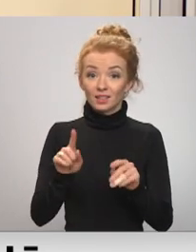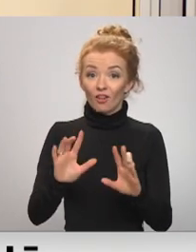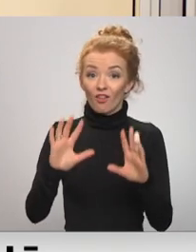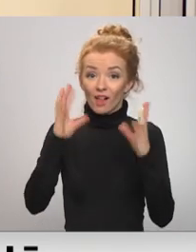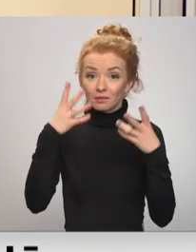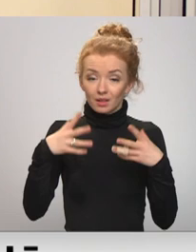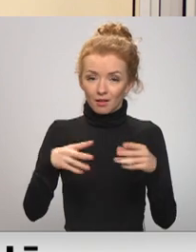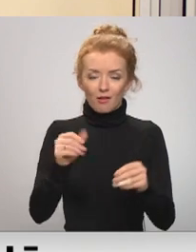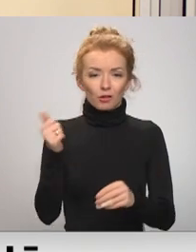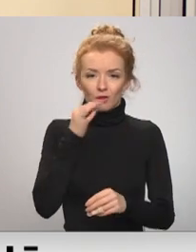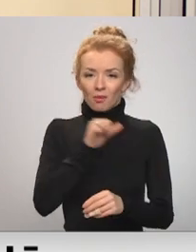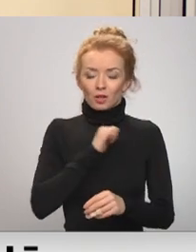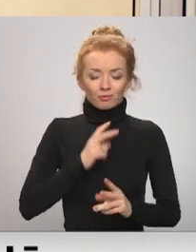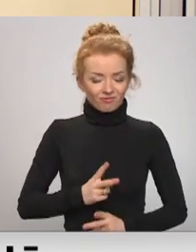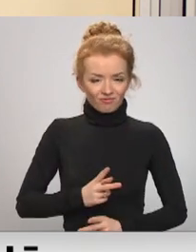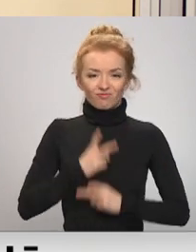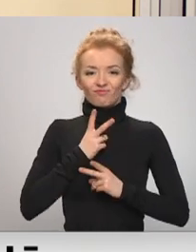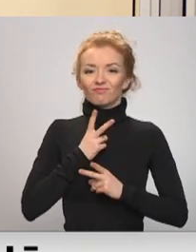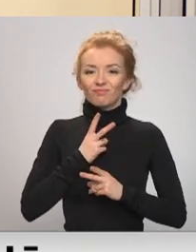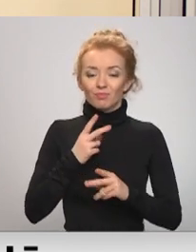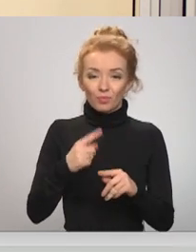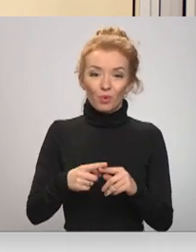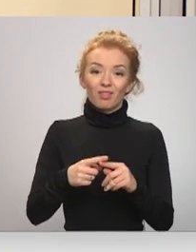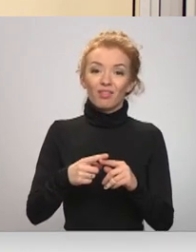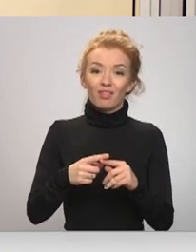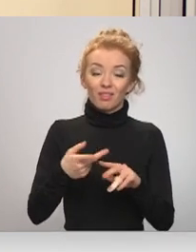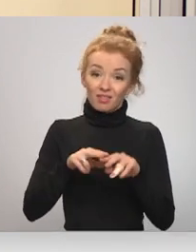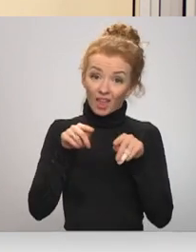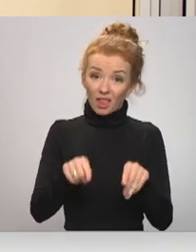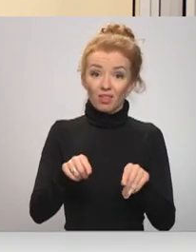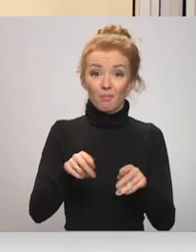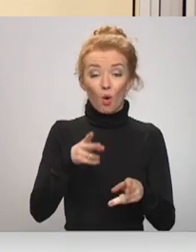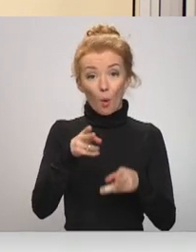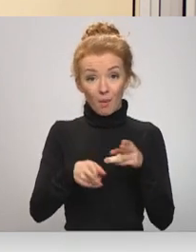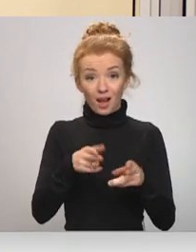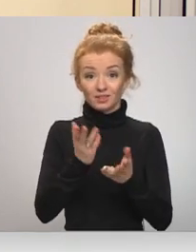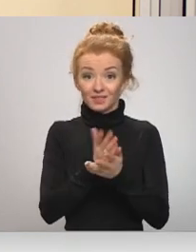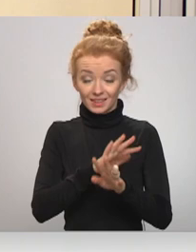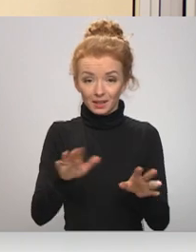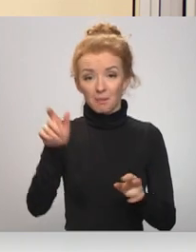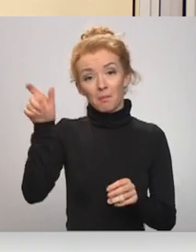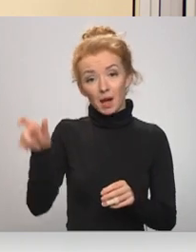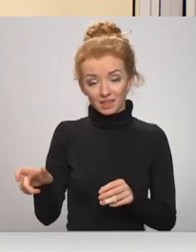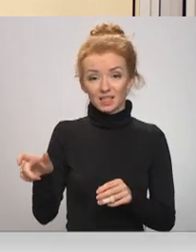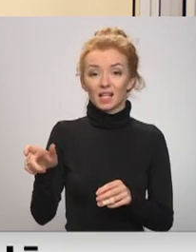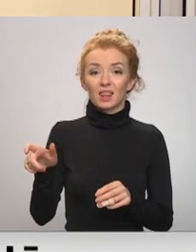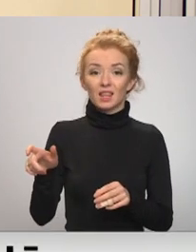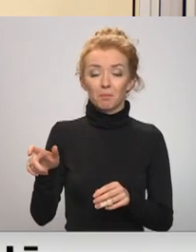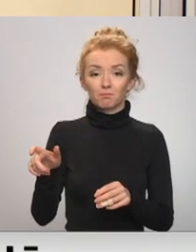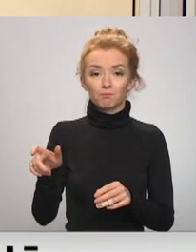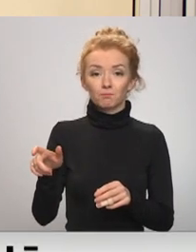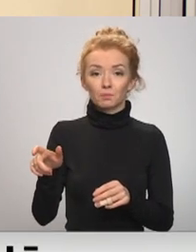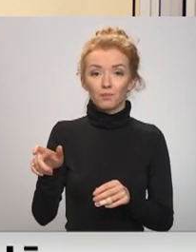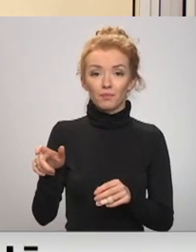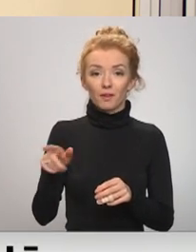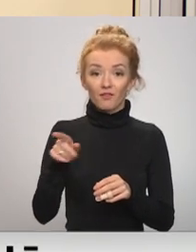beidzies, ir gandarījums. Ir gandarījums. Un pēc šādām operācijām pacientiem ir tā, ka viņi